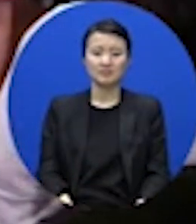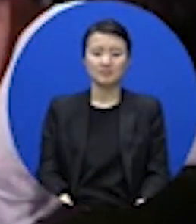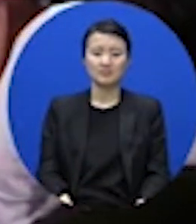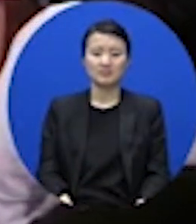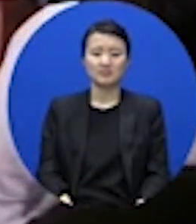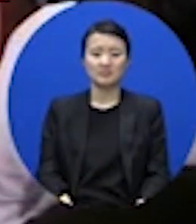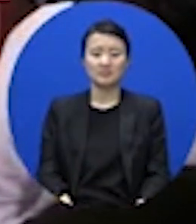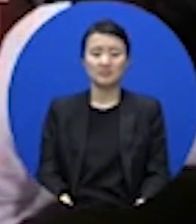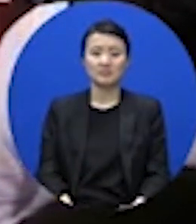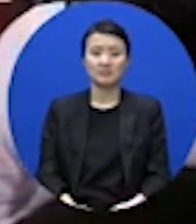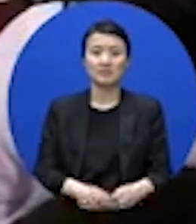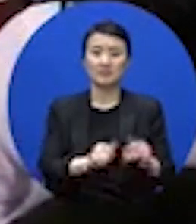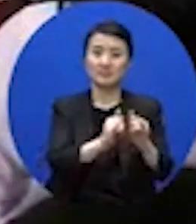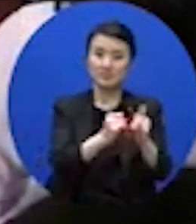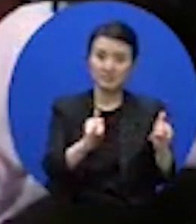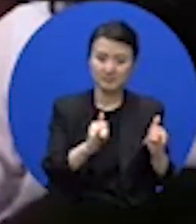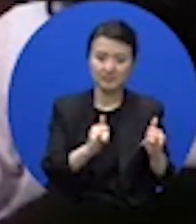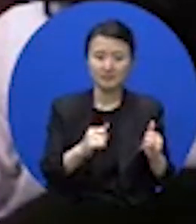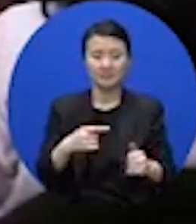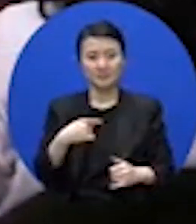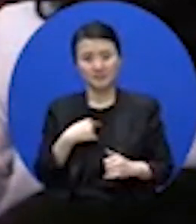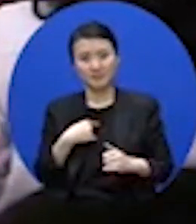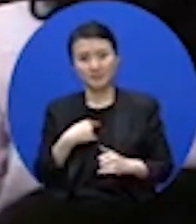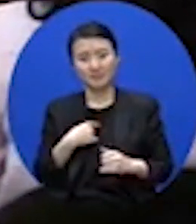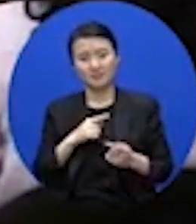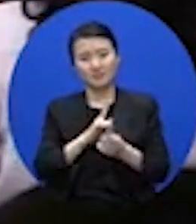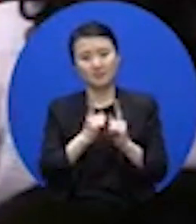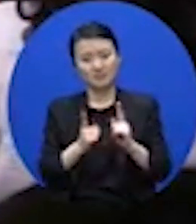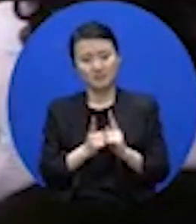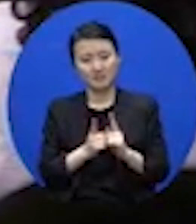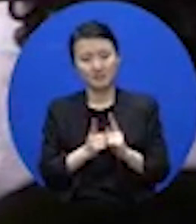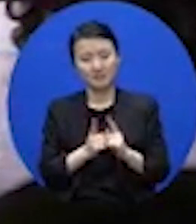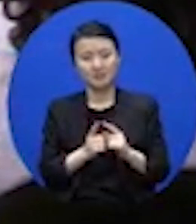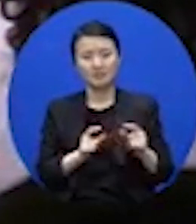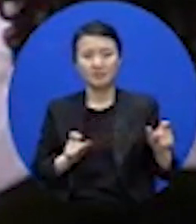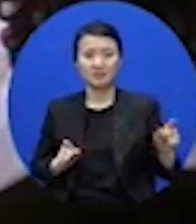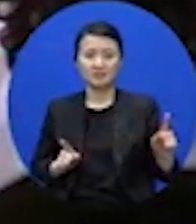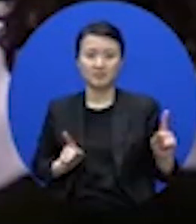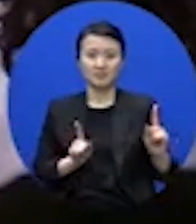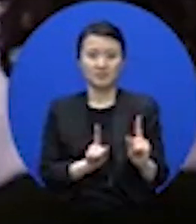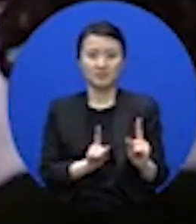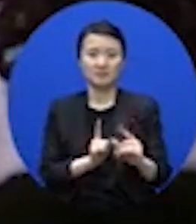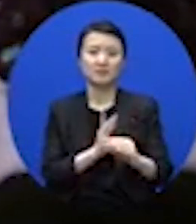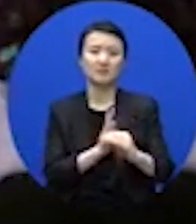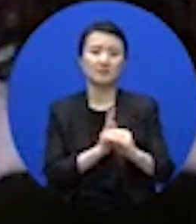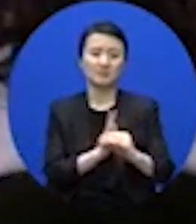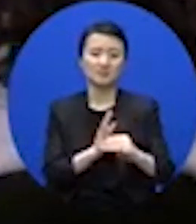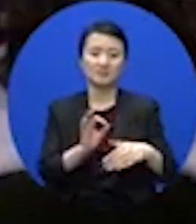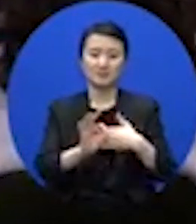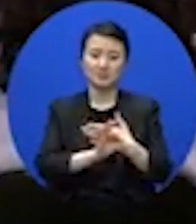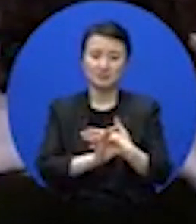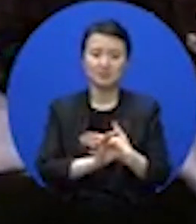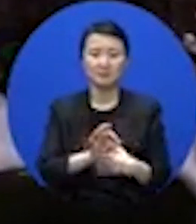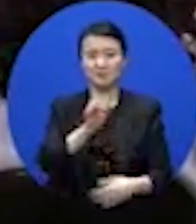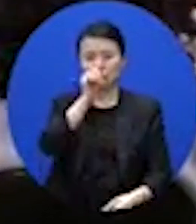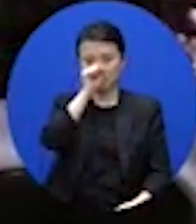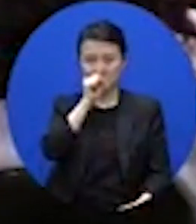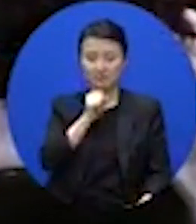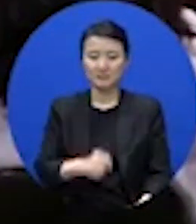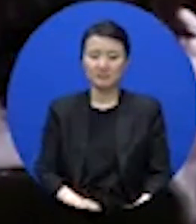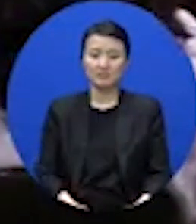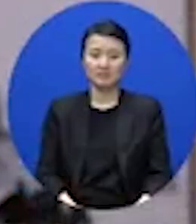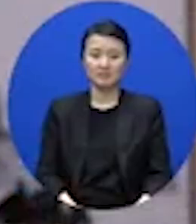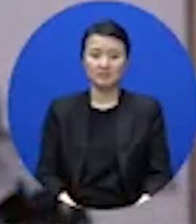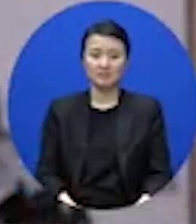거리가 그 사람도 이만큼, 나도 이만큼이 돼서 딱 중간이 되면 정말 좋은 관계예요.